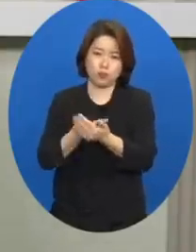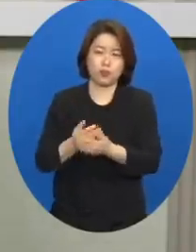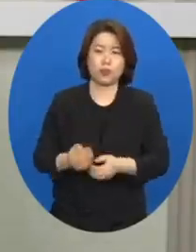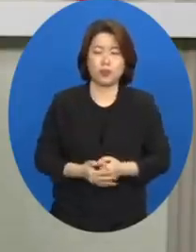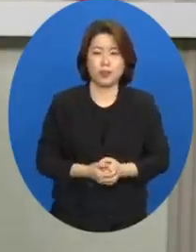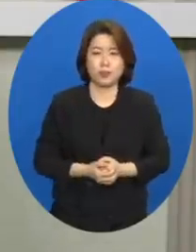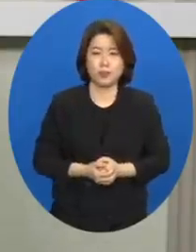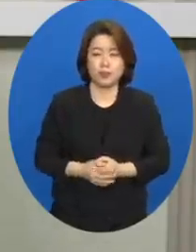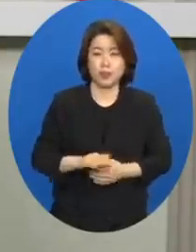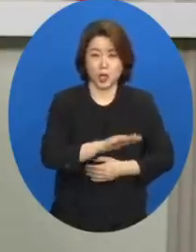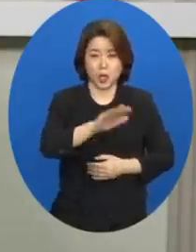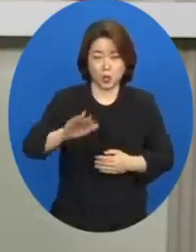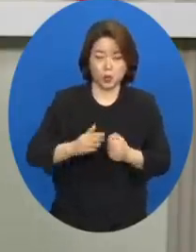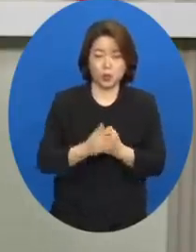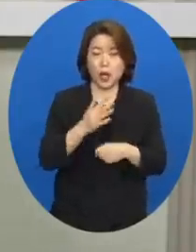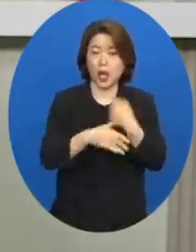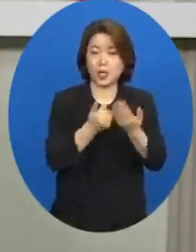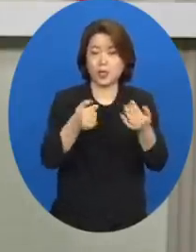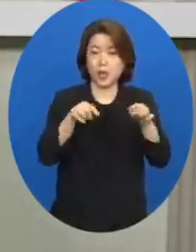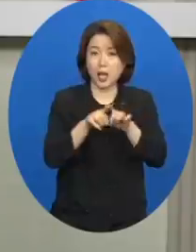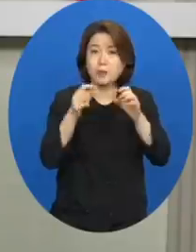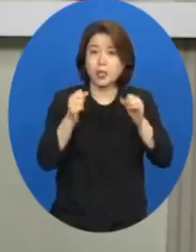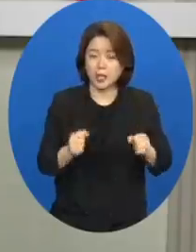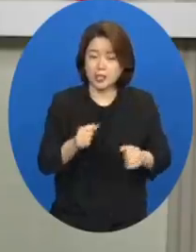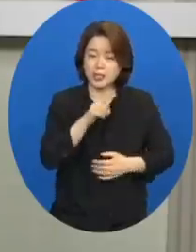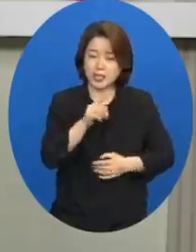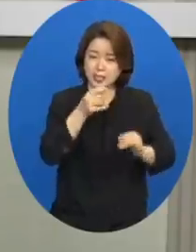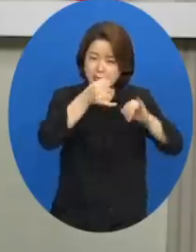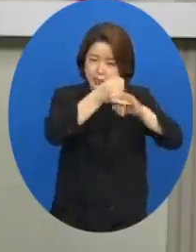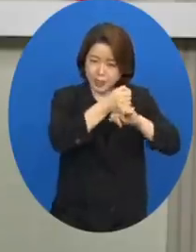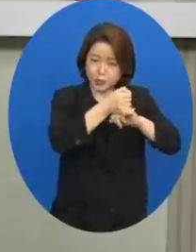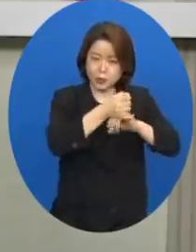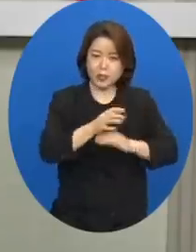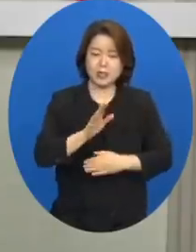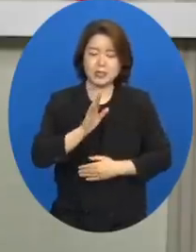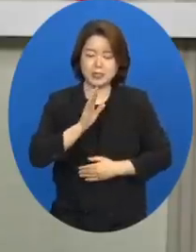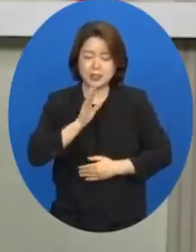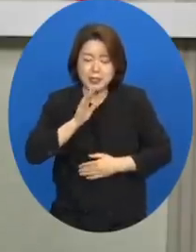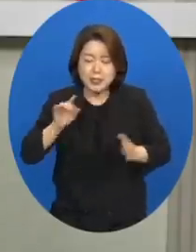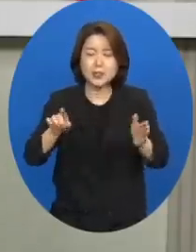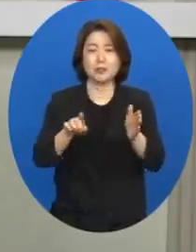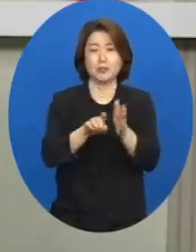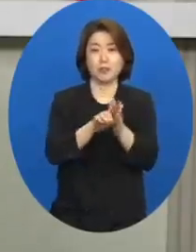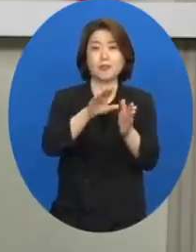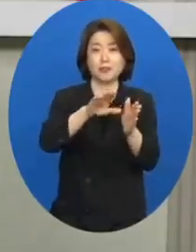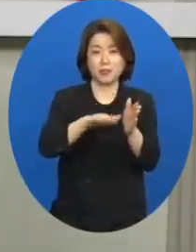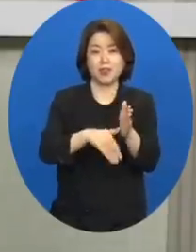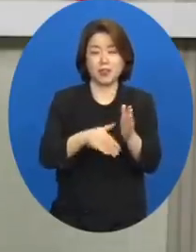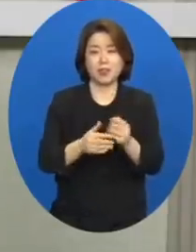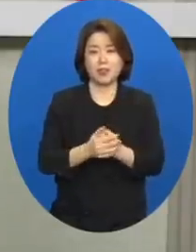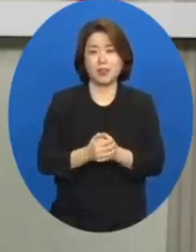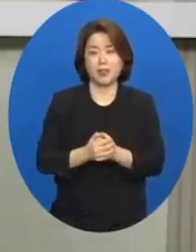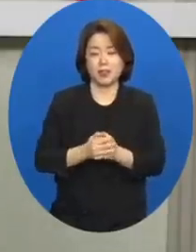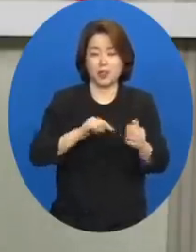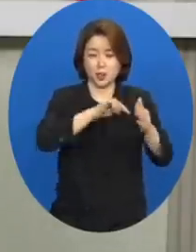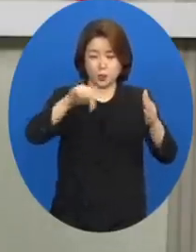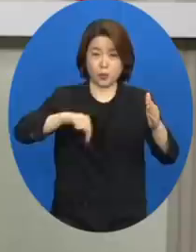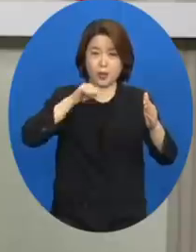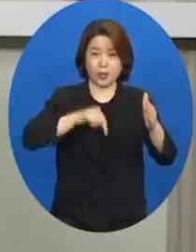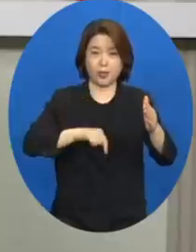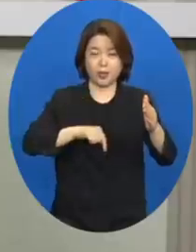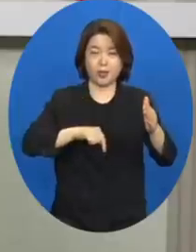하나님이 우리와 함께 하신다는 이 약속을 정말 믿을 때 그것은 우리 안에